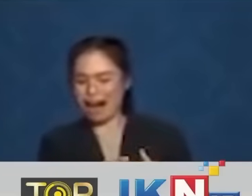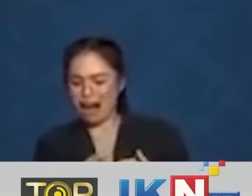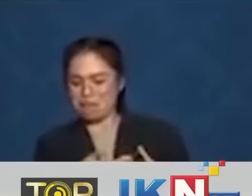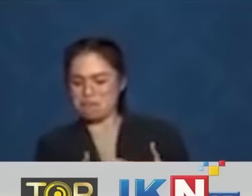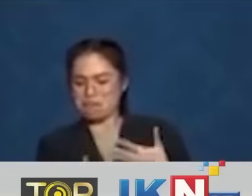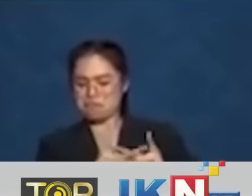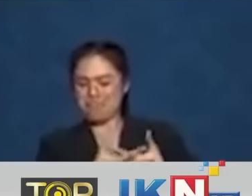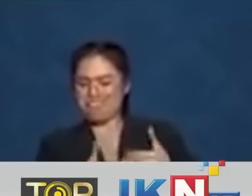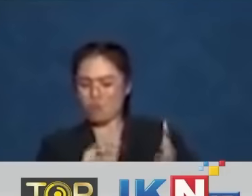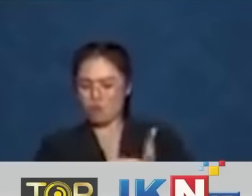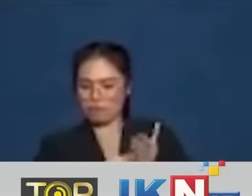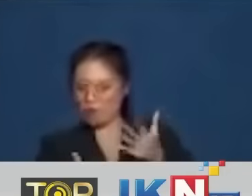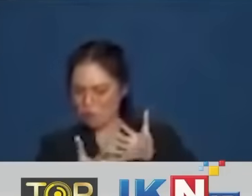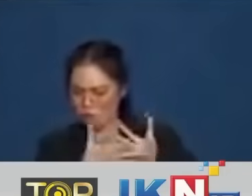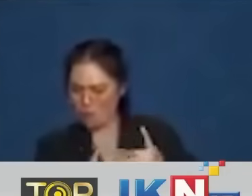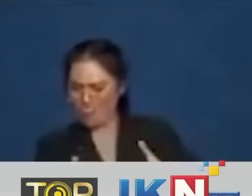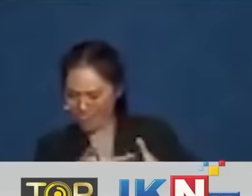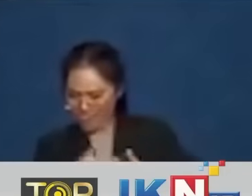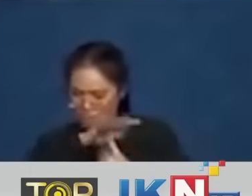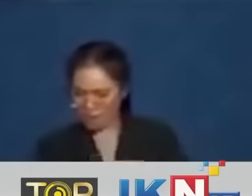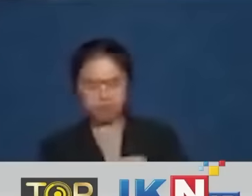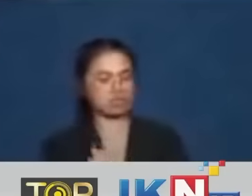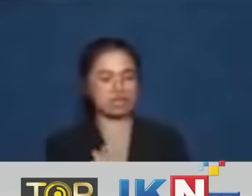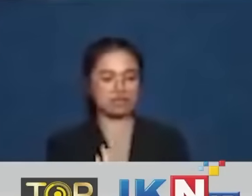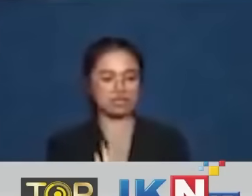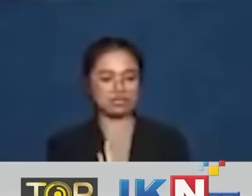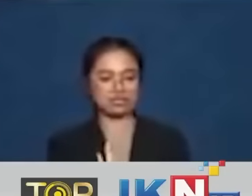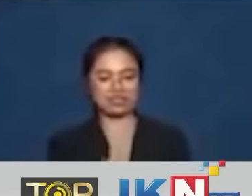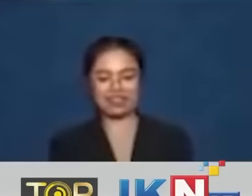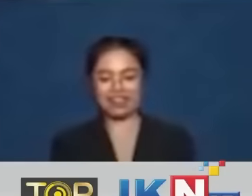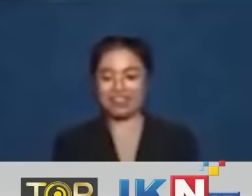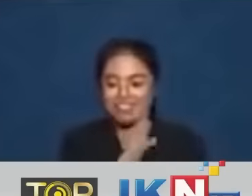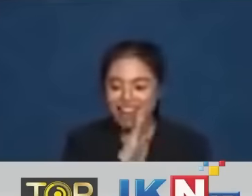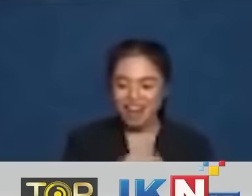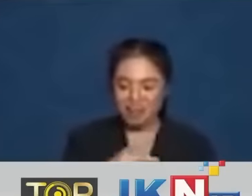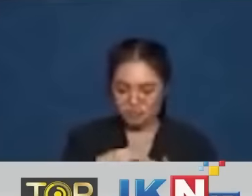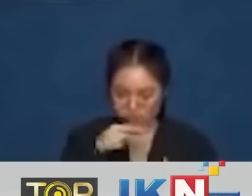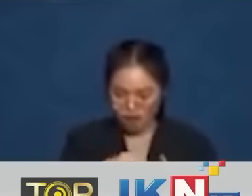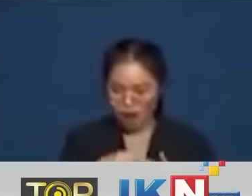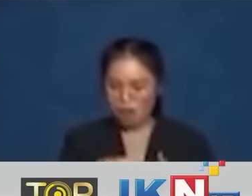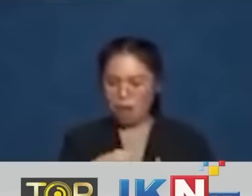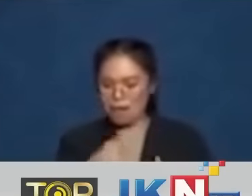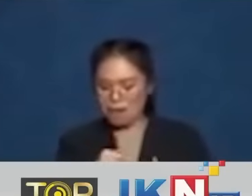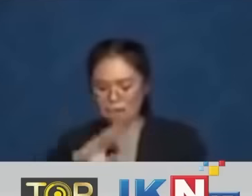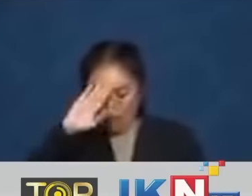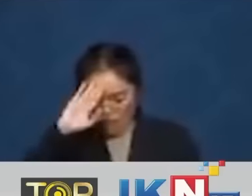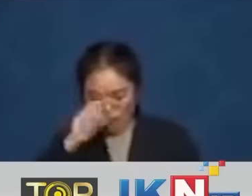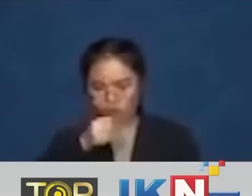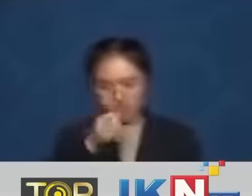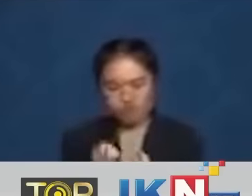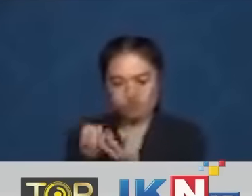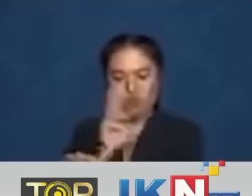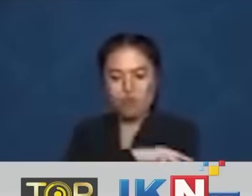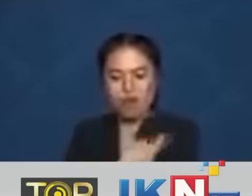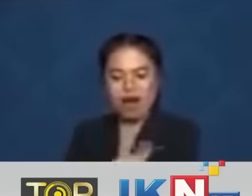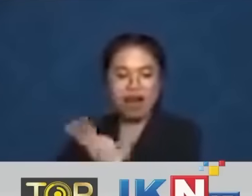เอียดมีการแก้ไขหลายเรื่องนะเอาระบบการพัฒนาพฤตินิสัยมาบริหารกับนักโทษหรือผู้ต้องขังนะ